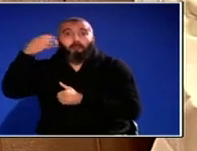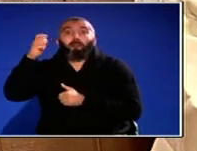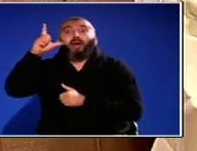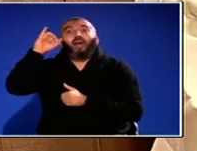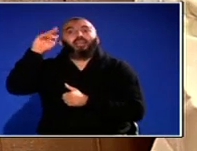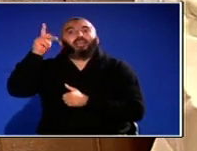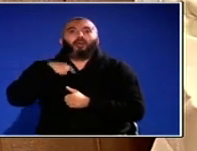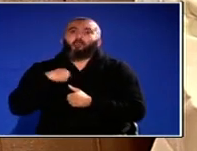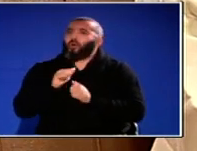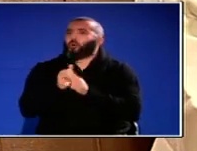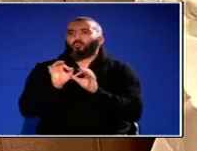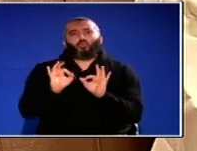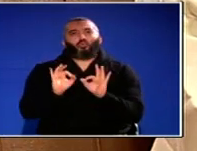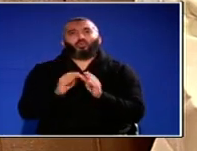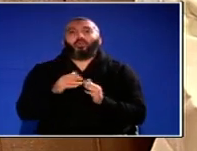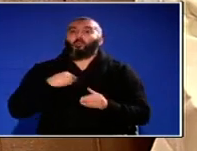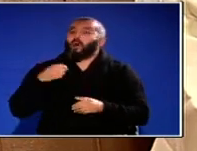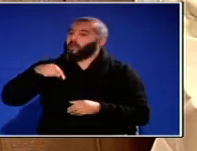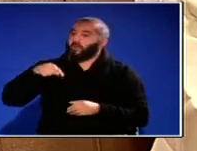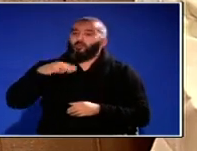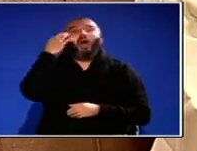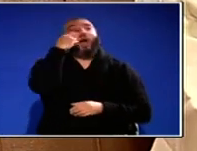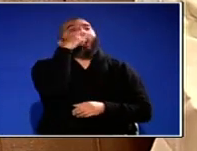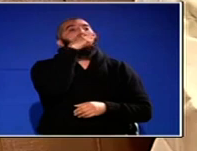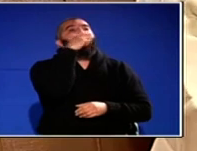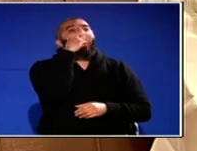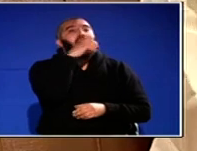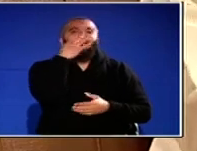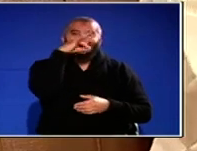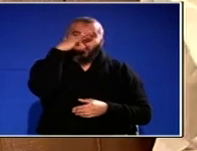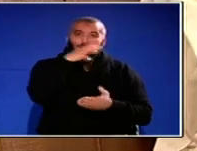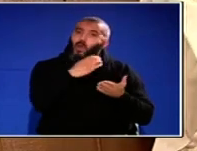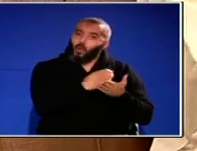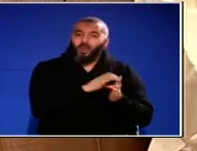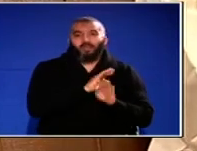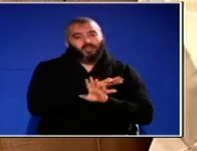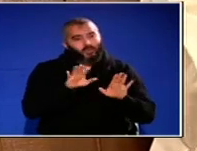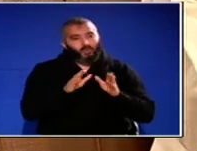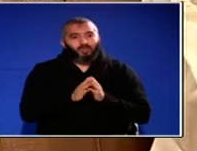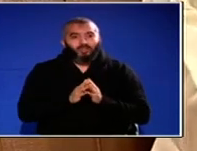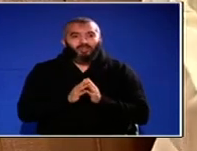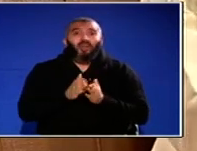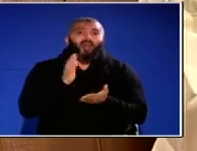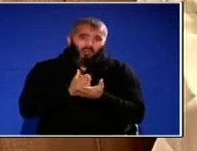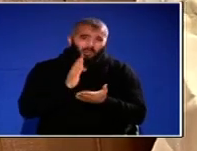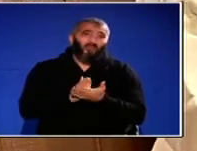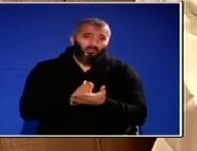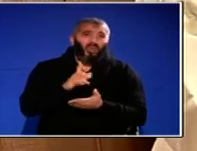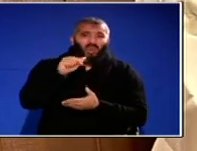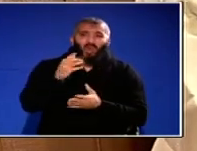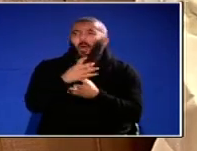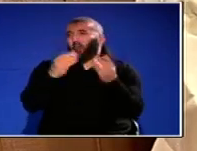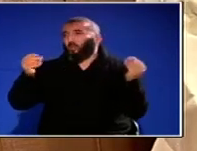أن أقف وأن أقرأ جهرا وأسلم والله أعلم. الله يجزيك. الله يبارك فيك. الله يجزيك. لأن بعض الأحيان الناس يوقع لها يقول كيف هذا